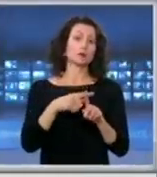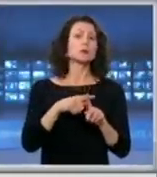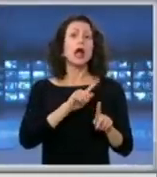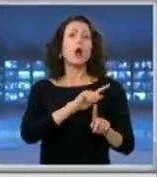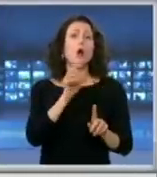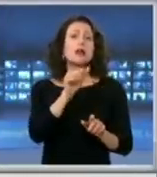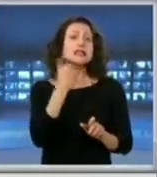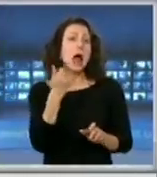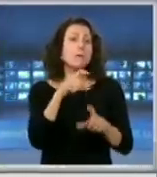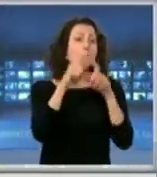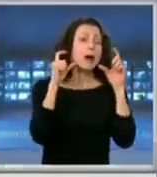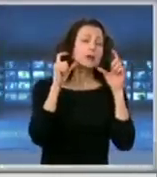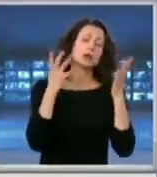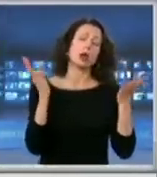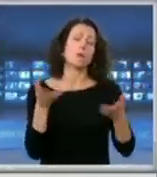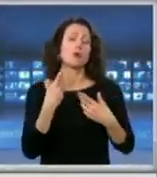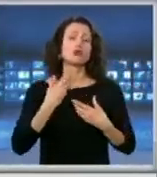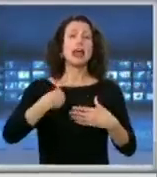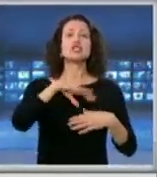ако толкова пък няма.